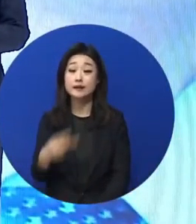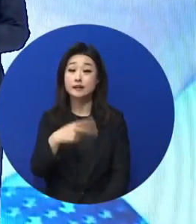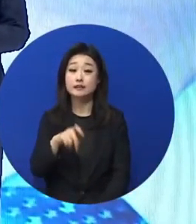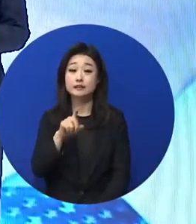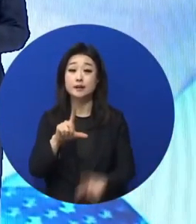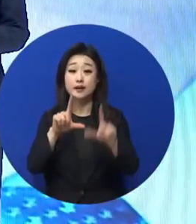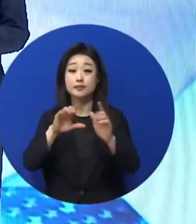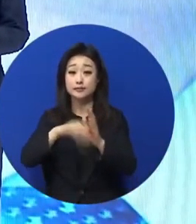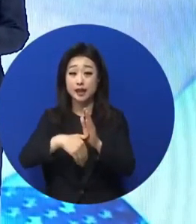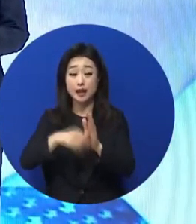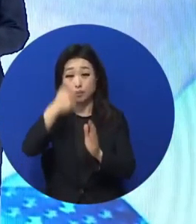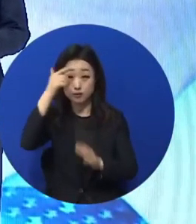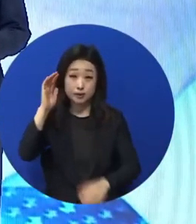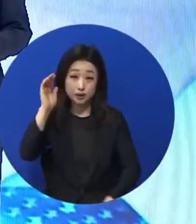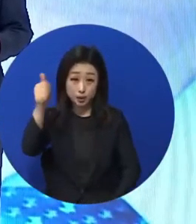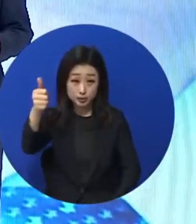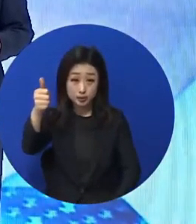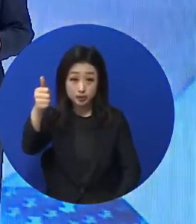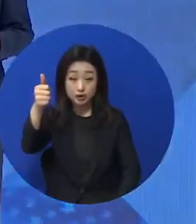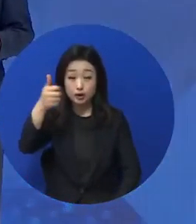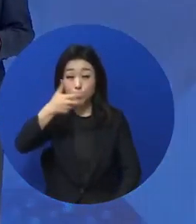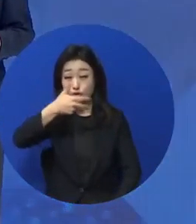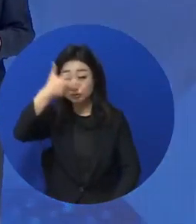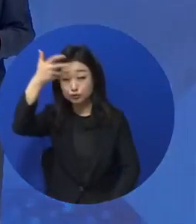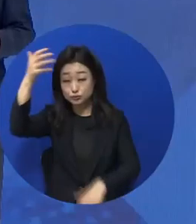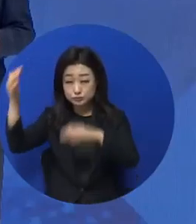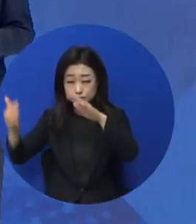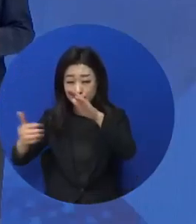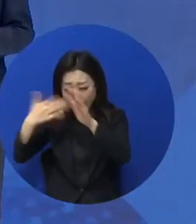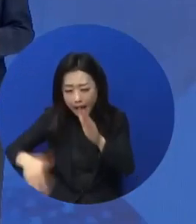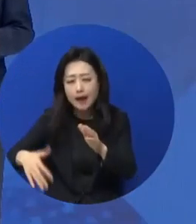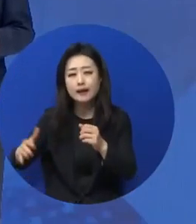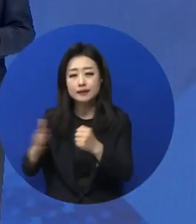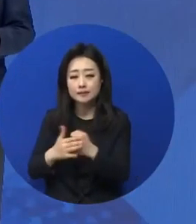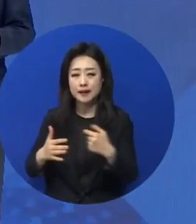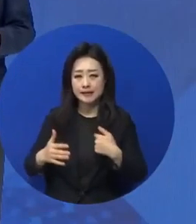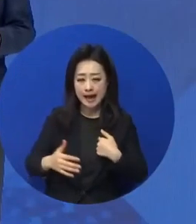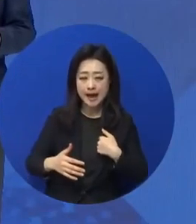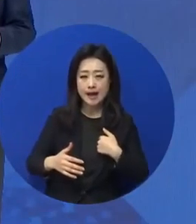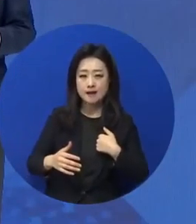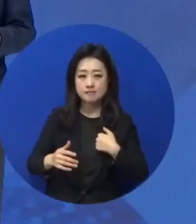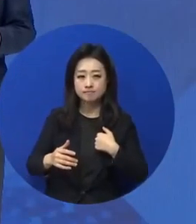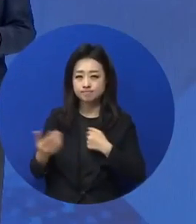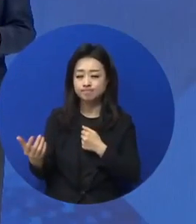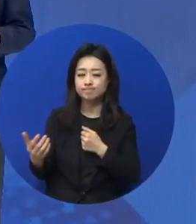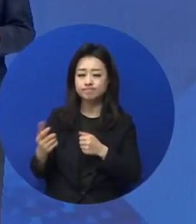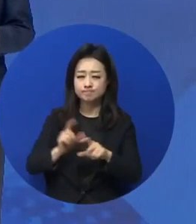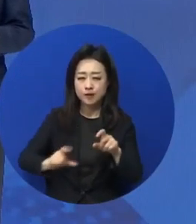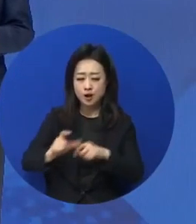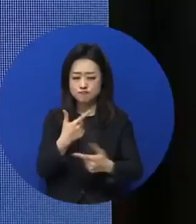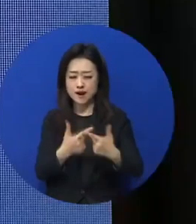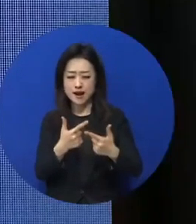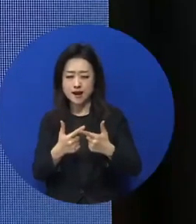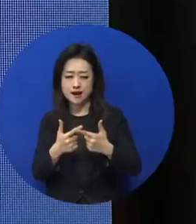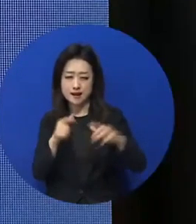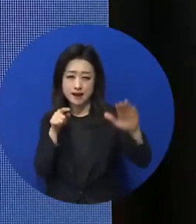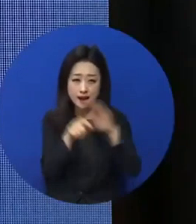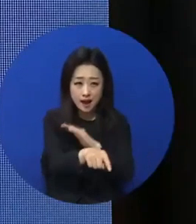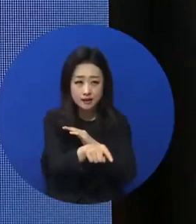2011년에 노무현 대통령의 못다 이룬 꿈을 이어달리기 위해서 고향 부산으로